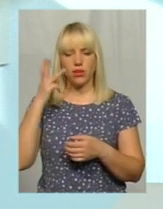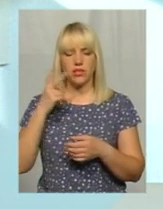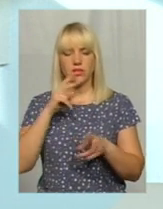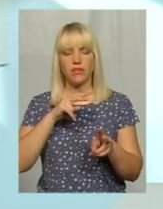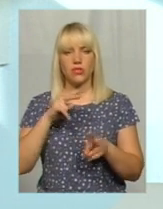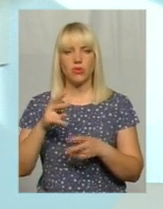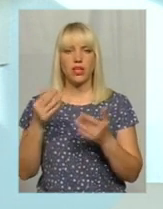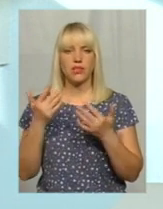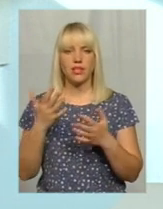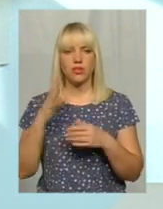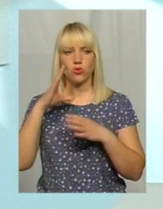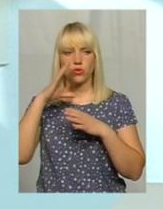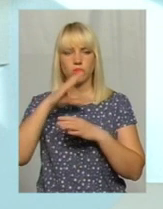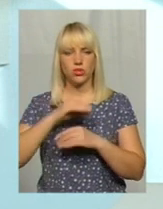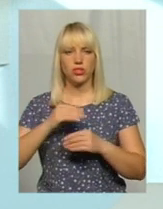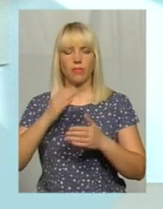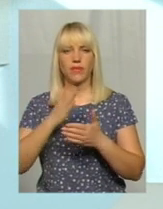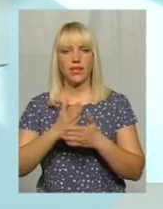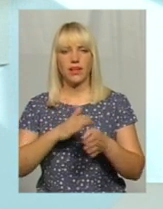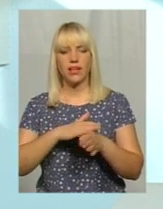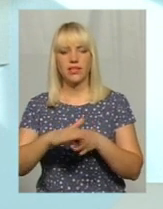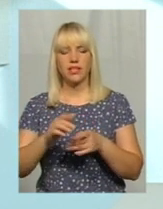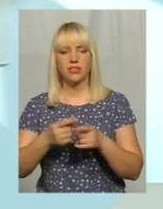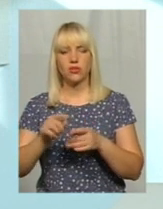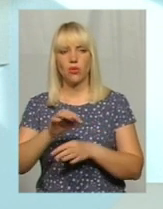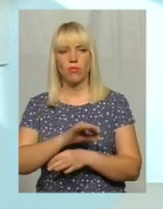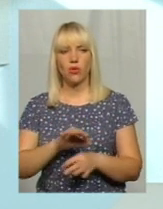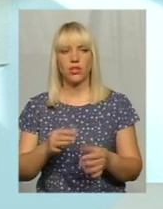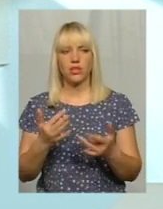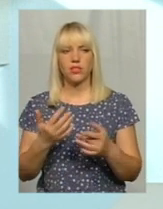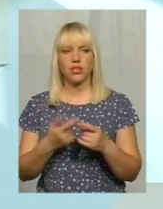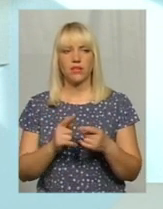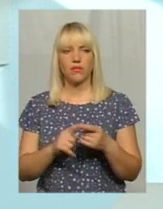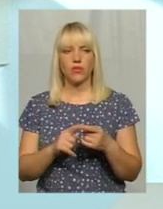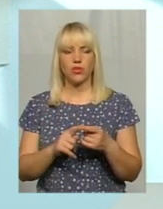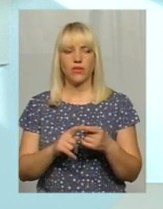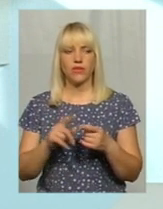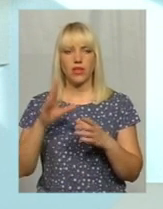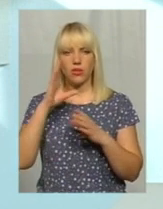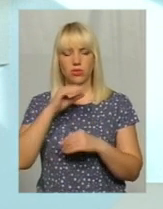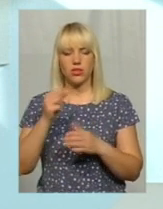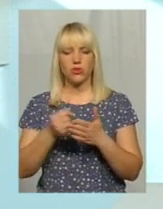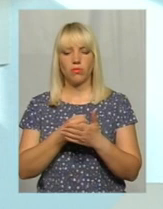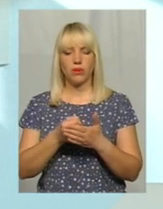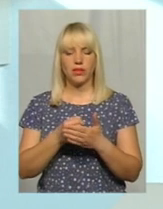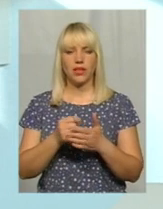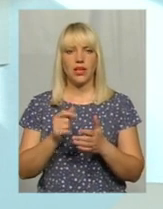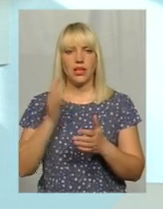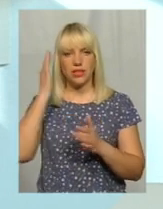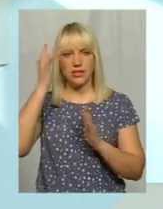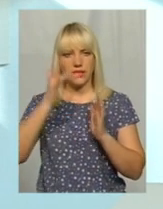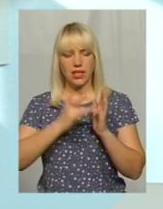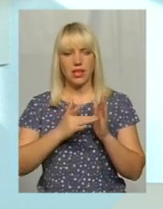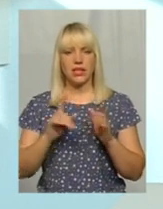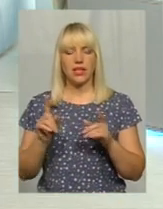наскільки успішним є реалізація проєкту, наскільки нам вдалося досягти поставлених цілей, і, можливо, в якому